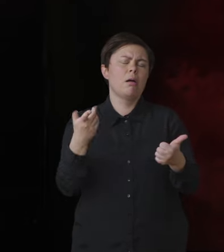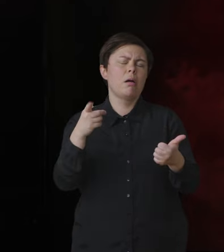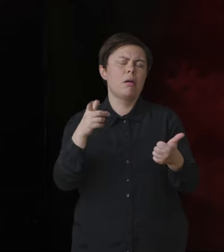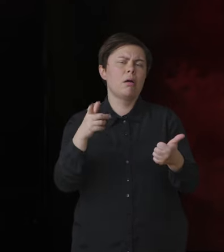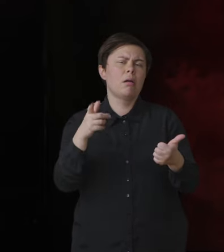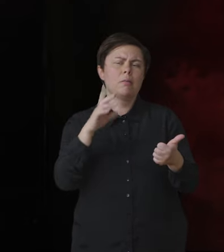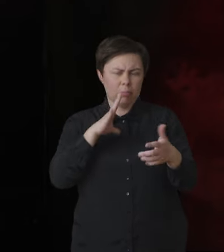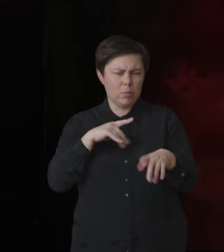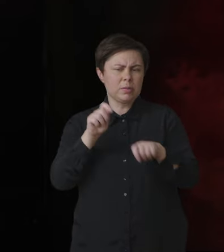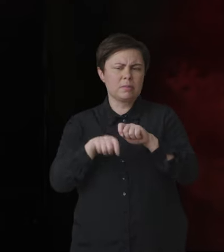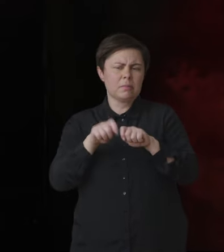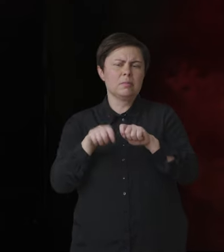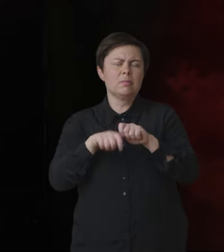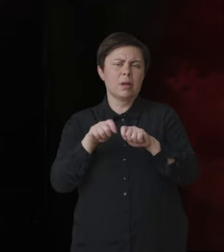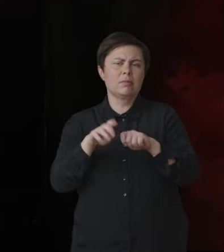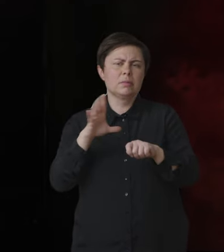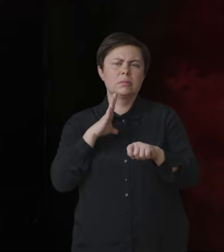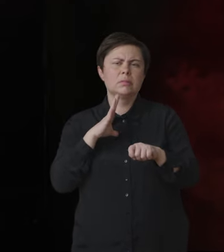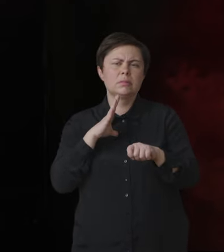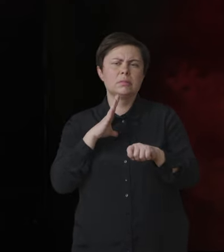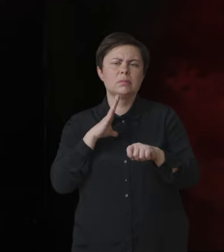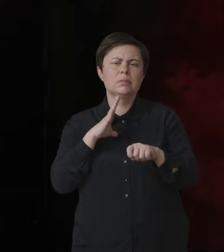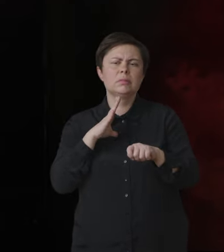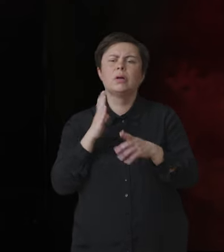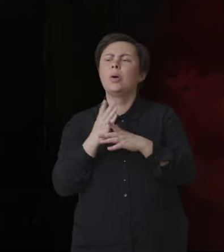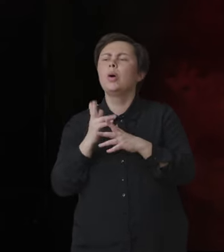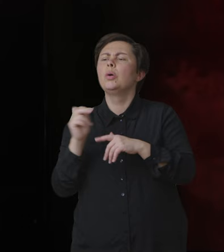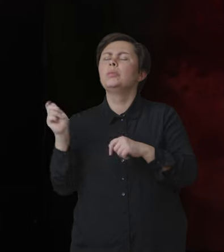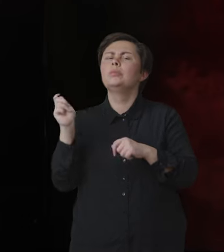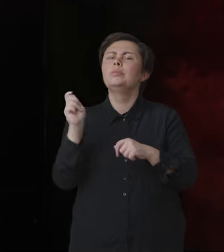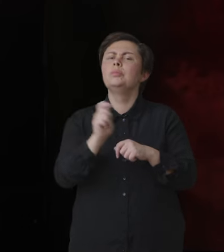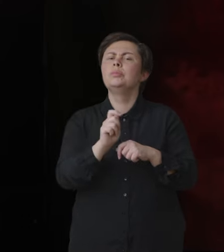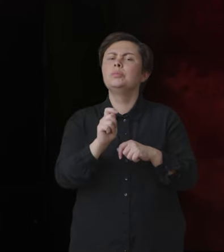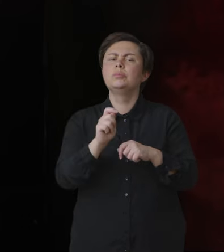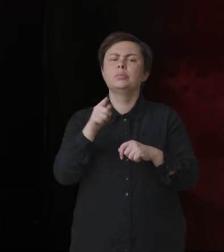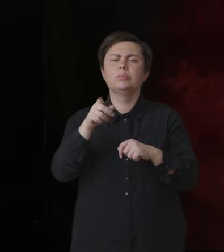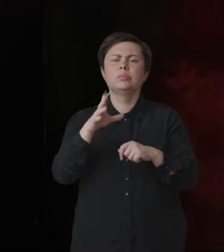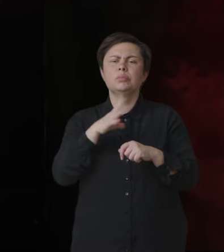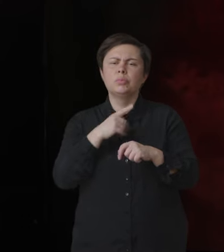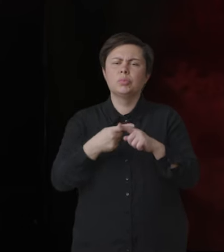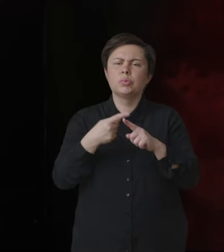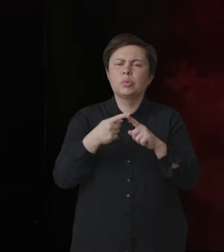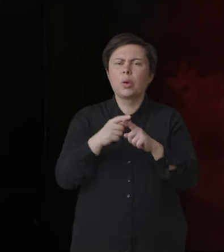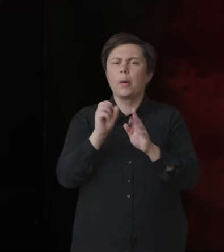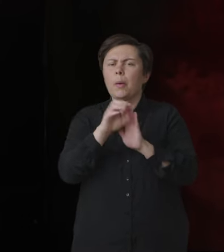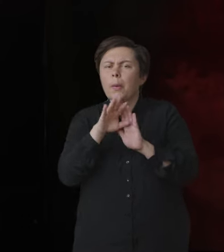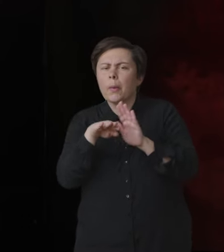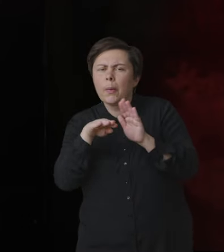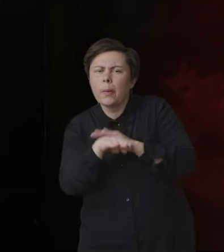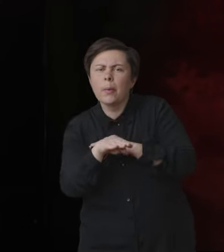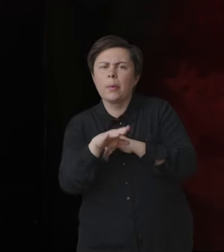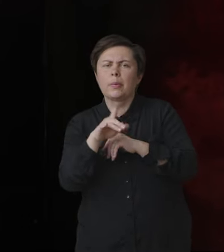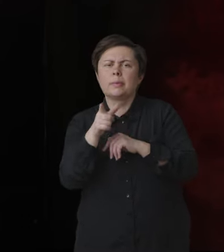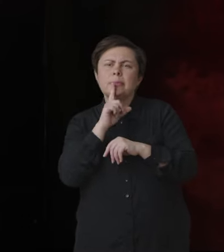przeważnie sprawdzali to, bo tylko przejeżdżało, ale nieraz przepychali gdzieś tam tego, gdzieś jakieś